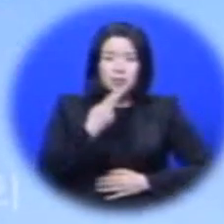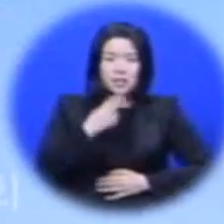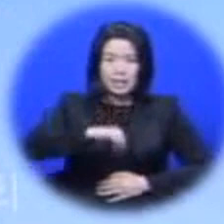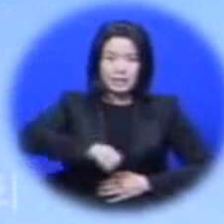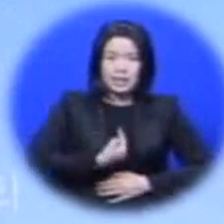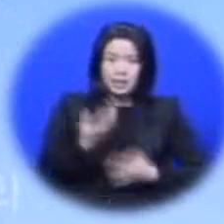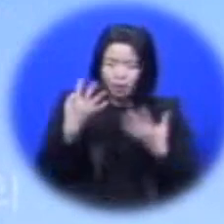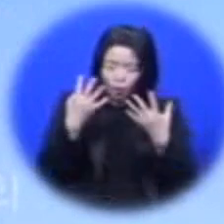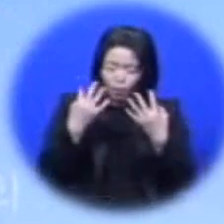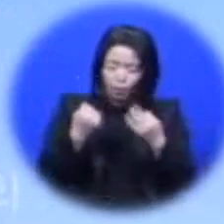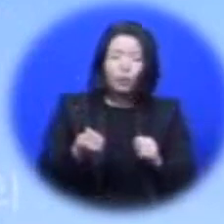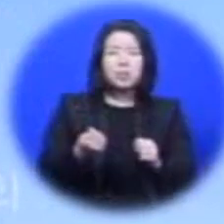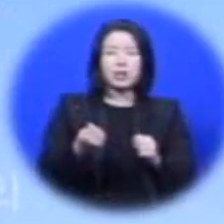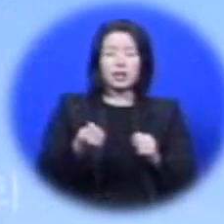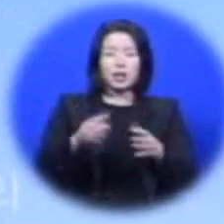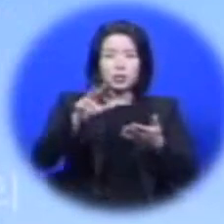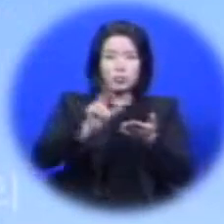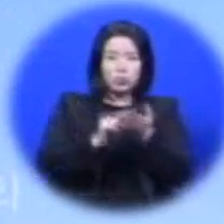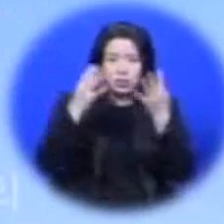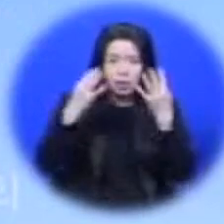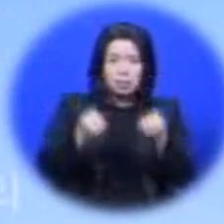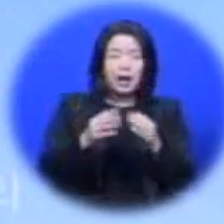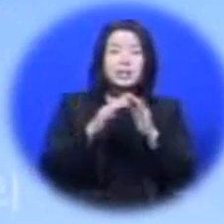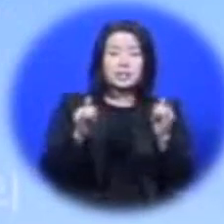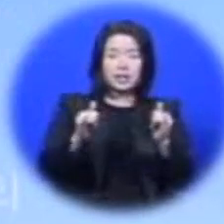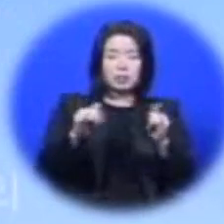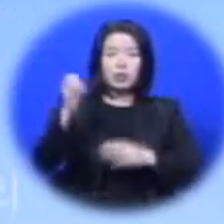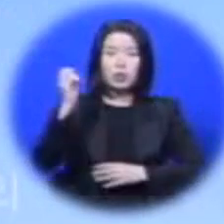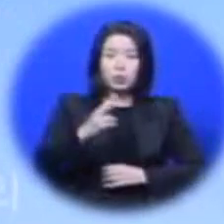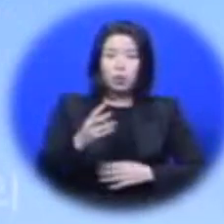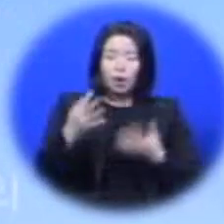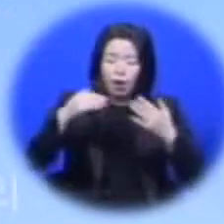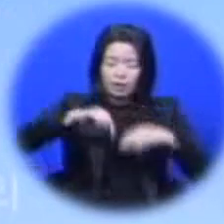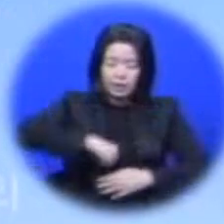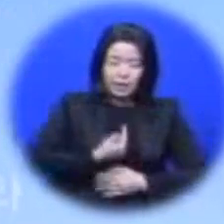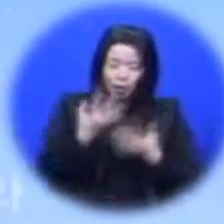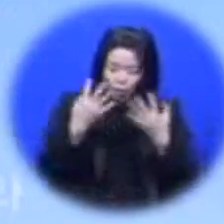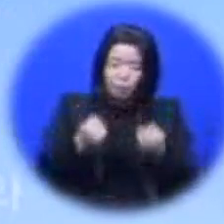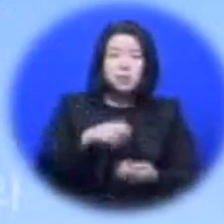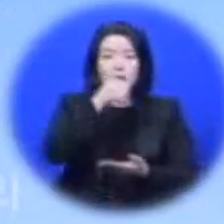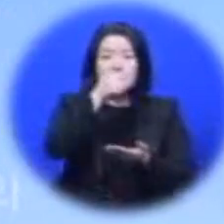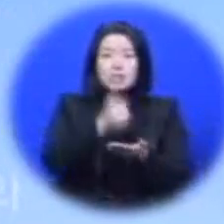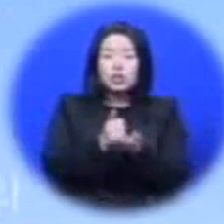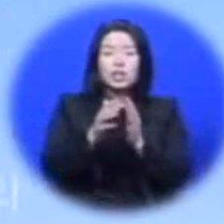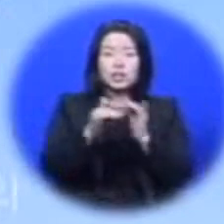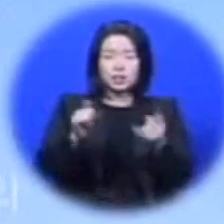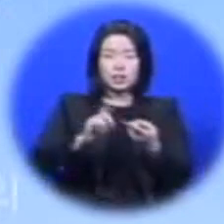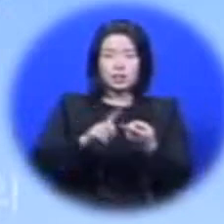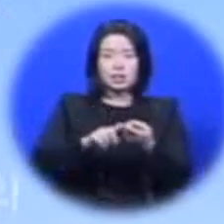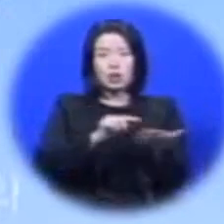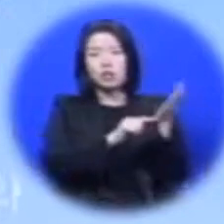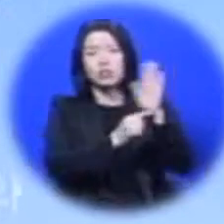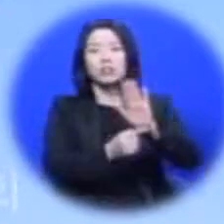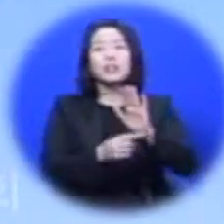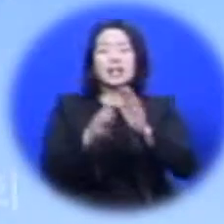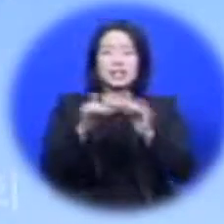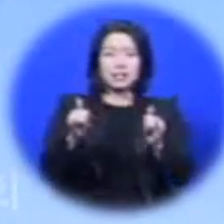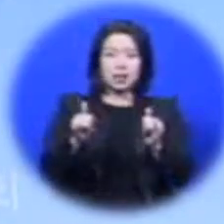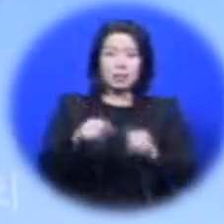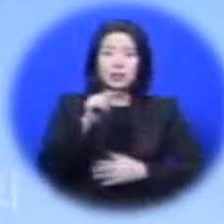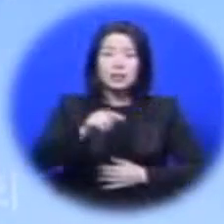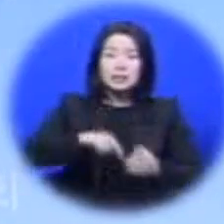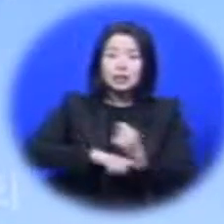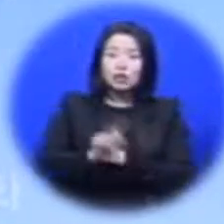자기가 얼마나 문제가 많은 사람이며 자기가 얼마나 죄인인가를 드러내는 사람일 거예요. 그 이유가